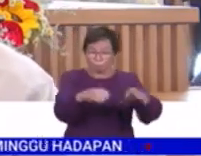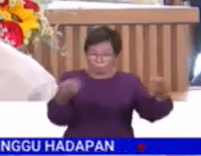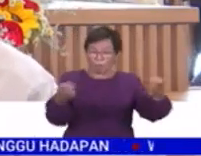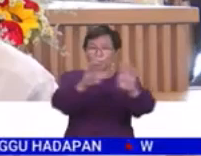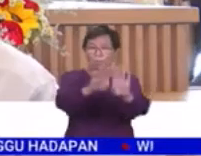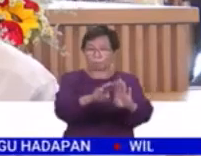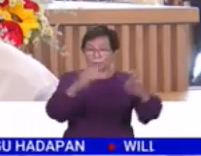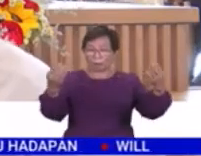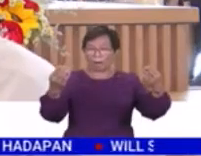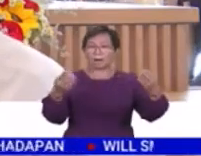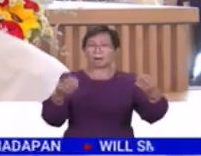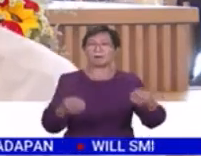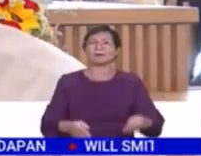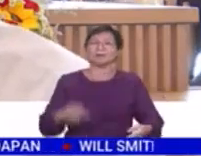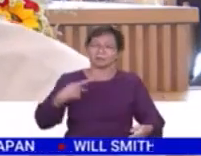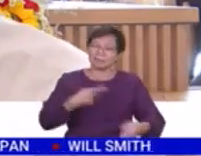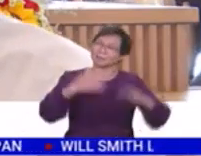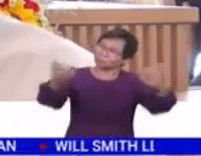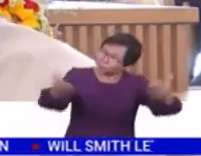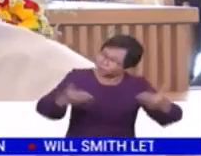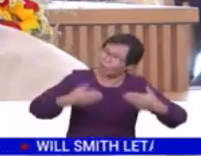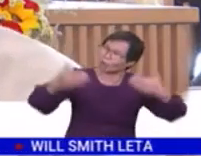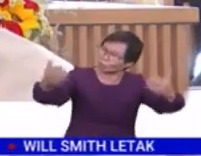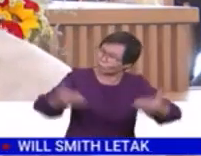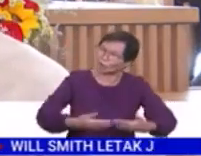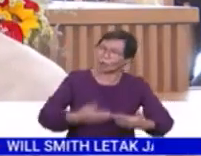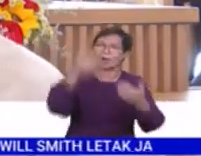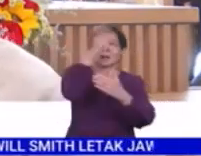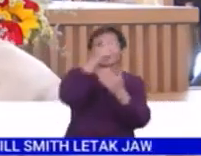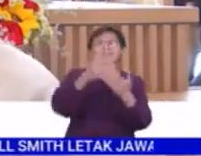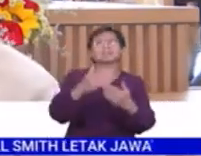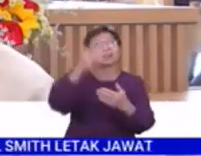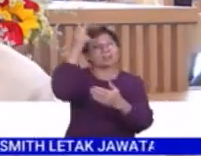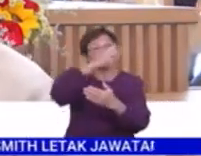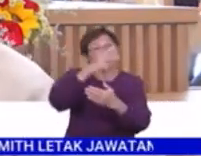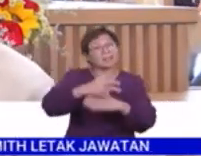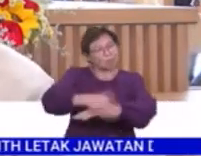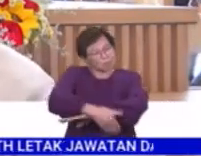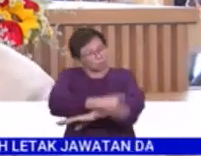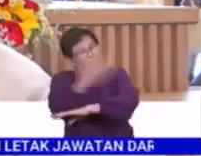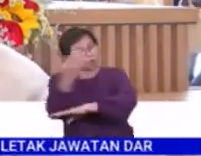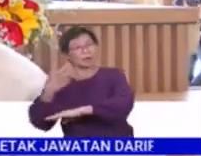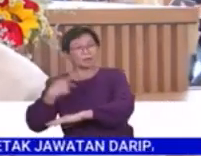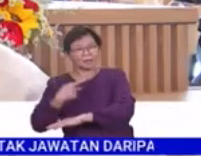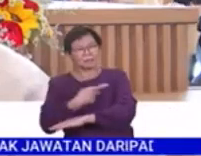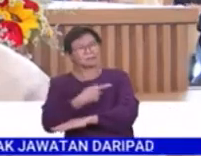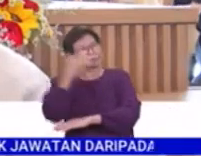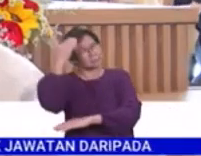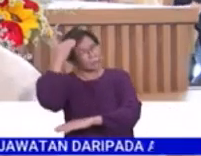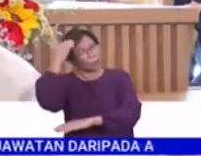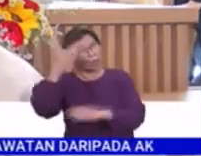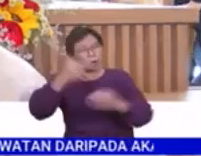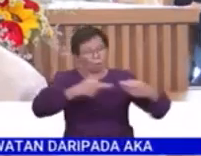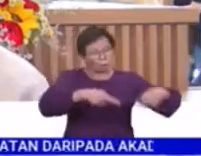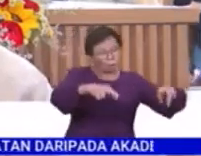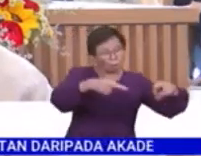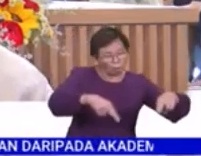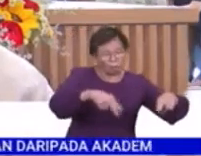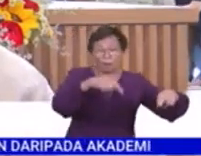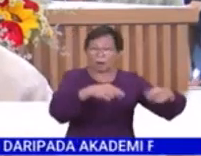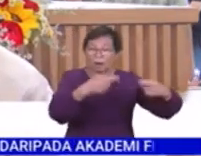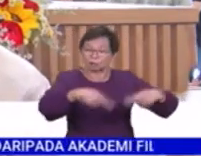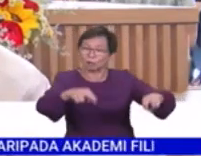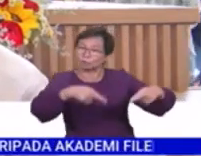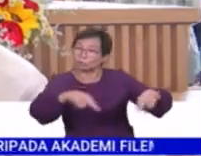kita mengalu-alukan kerajaan punya inisiatif untuk membuka dan kita anticipate peruncitan akan menjadi